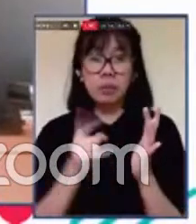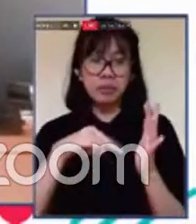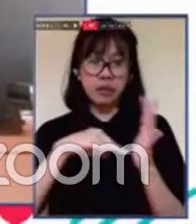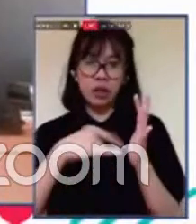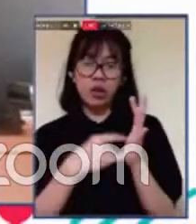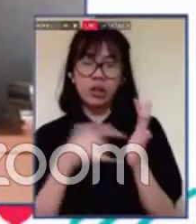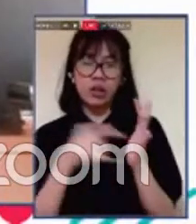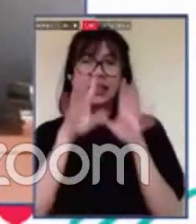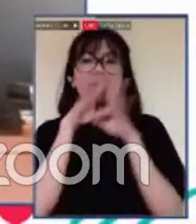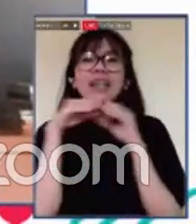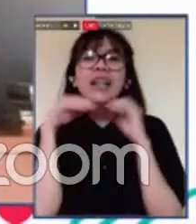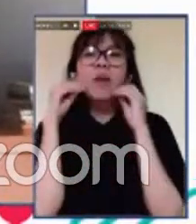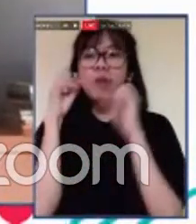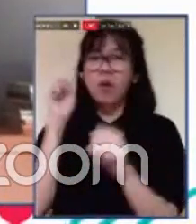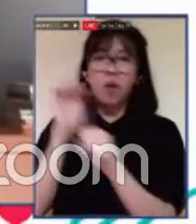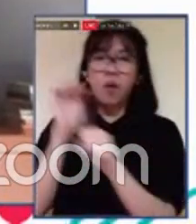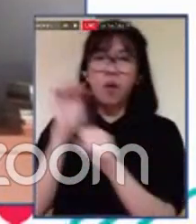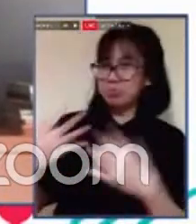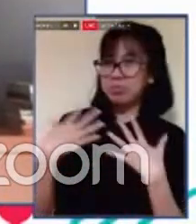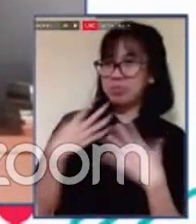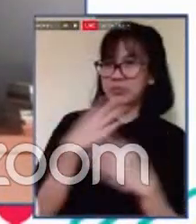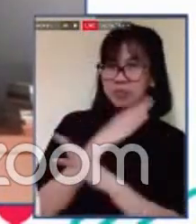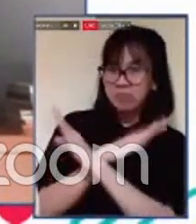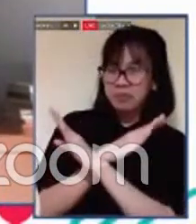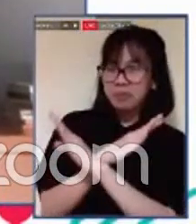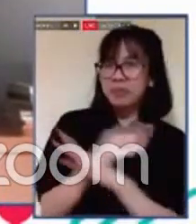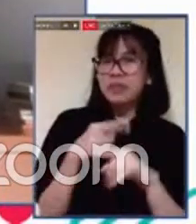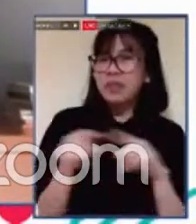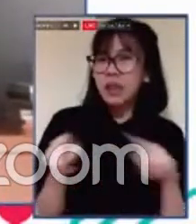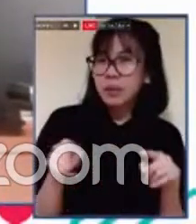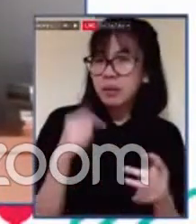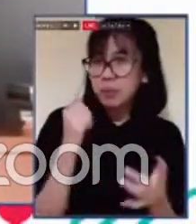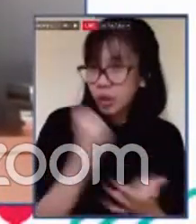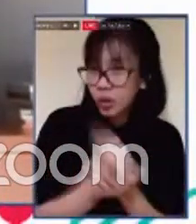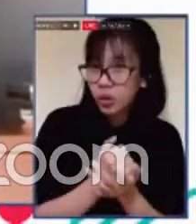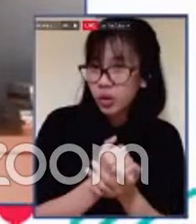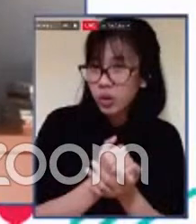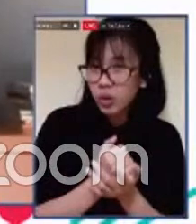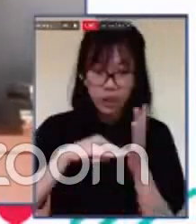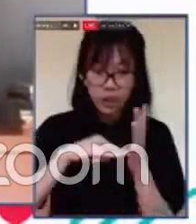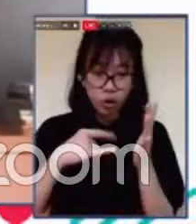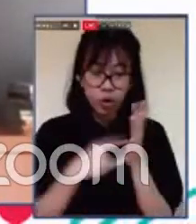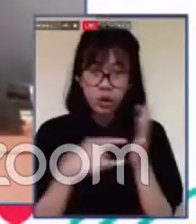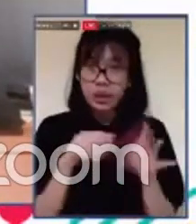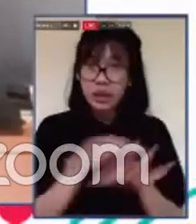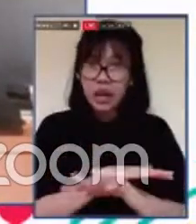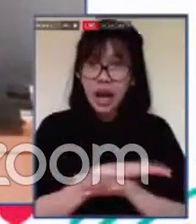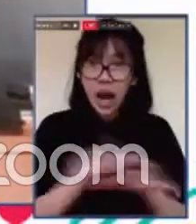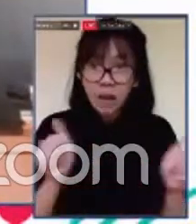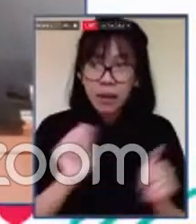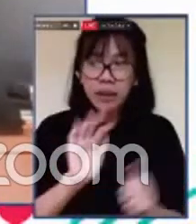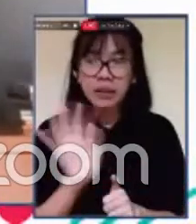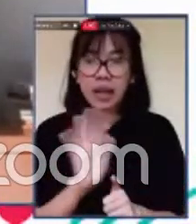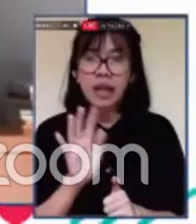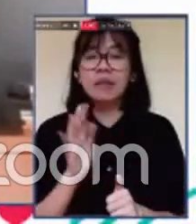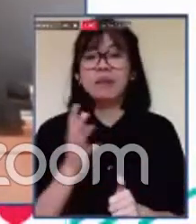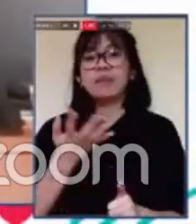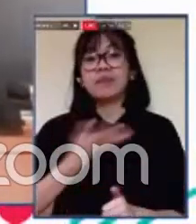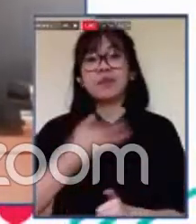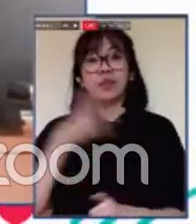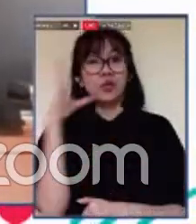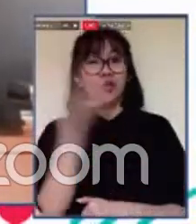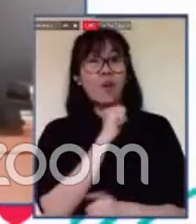corona. Tapi apakah dunia digital senyaman serta aman bagi penghuninya? Nah, untuk mengupas tuntas tentang